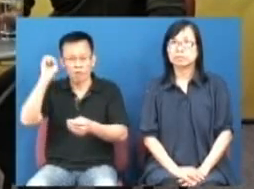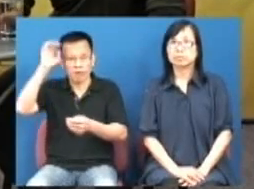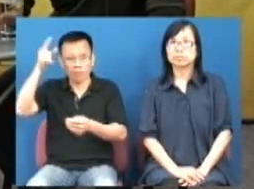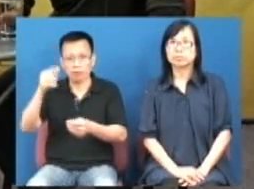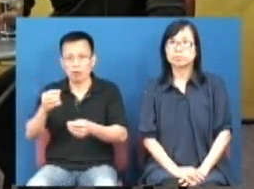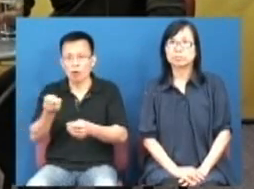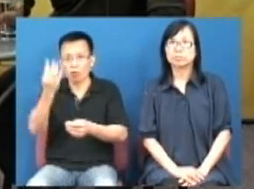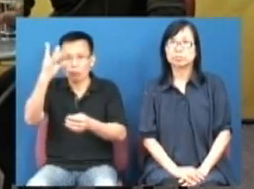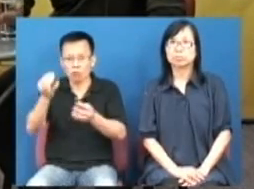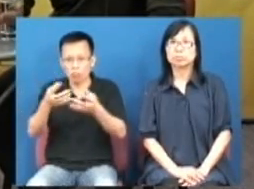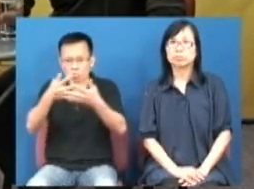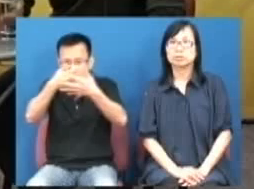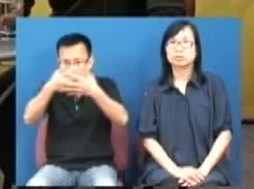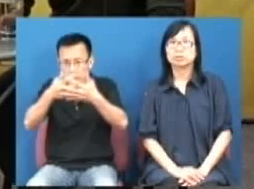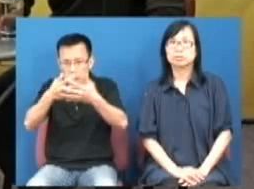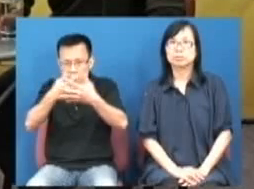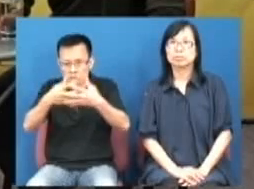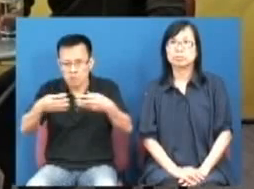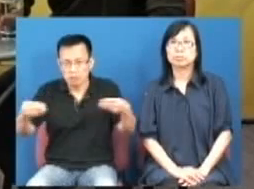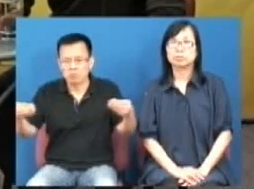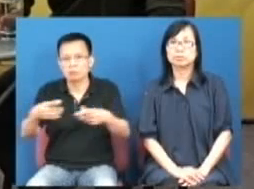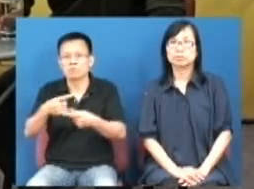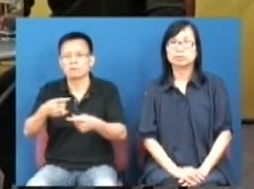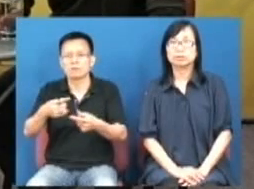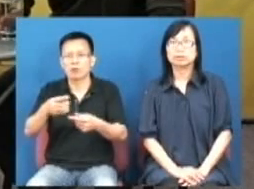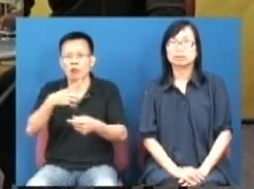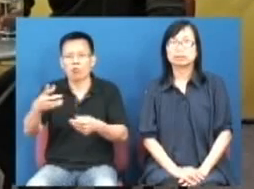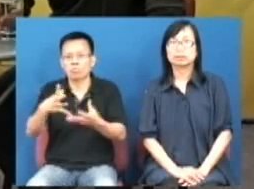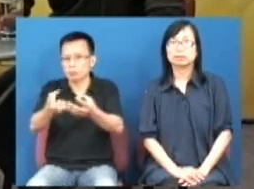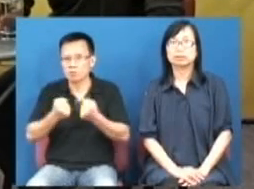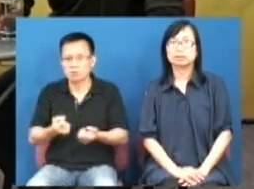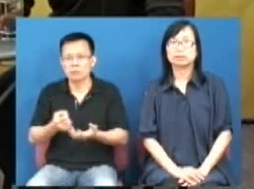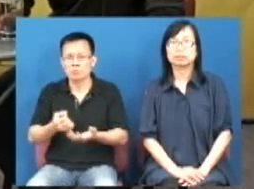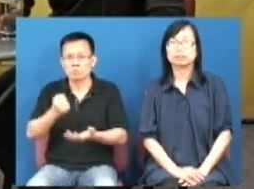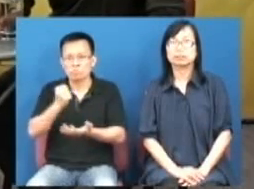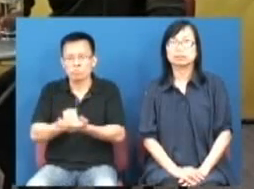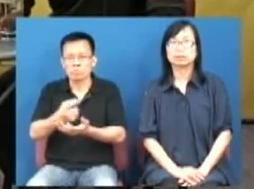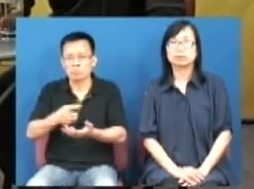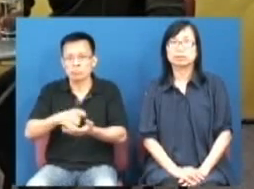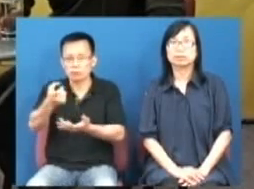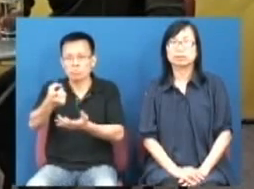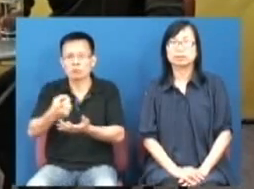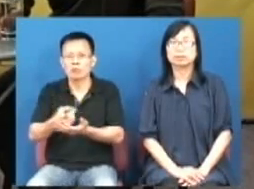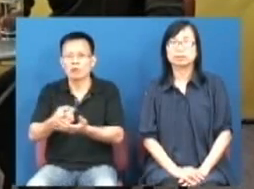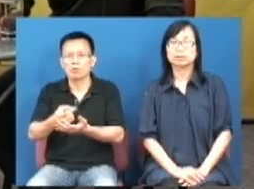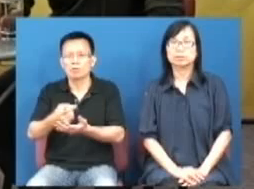而且咧，佢老人家係話：我唔收版税，唔收任何發明嘅版税，所以令到我哋香港全世界都咁